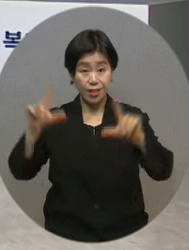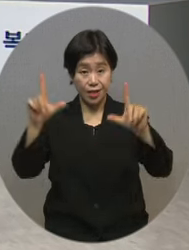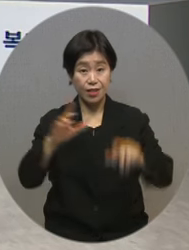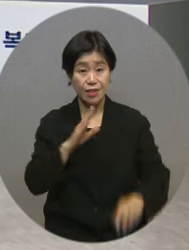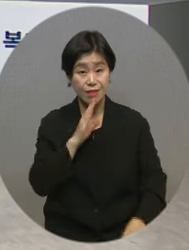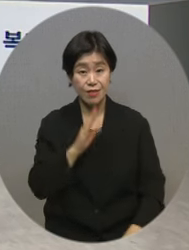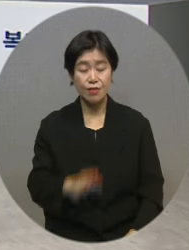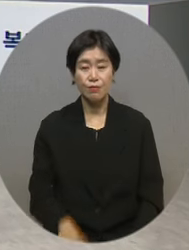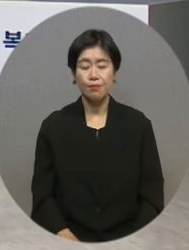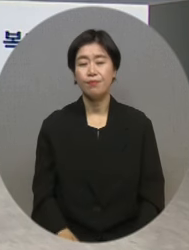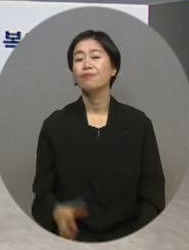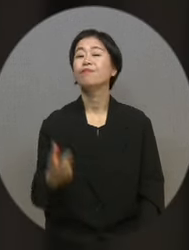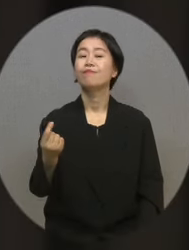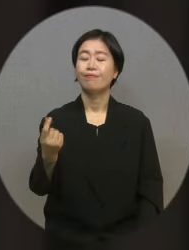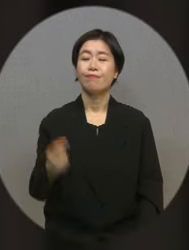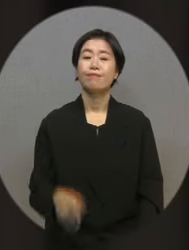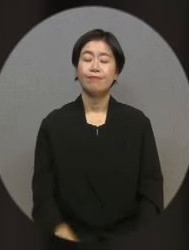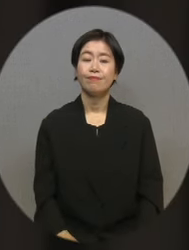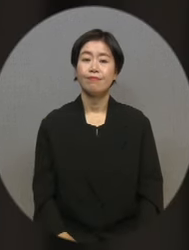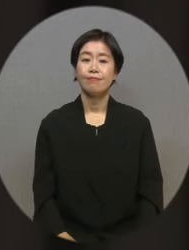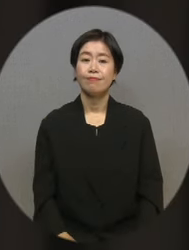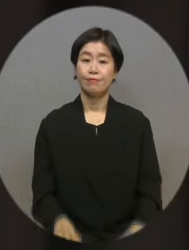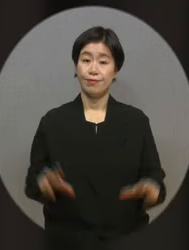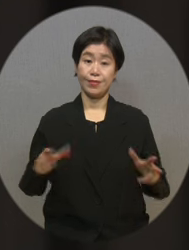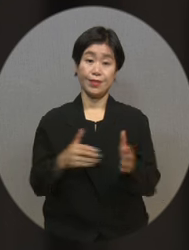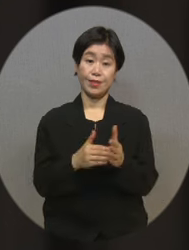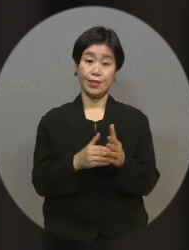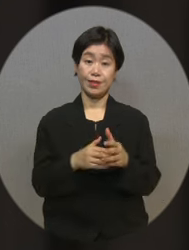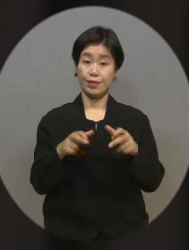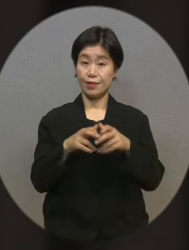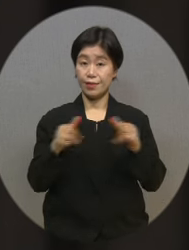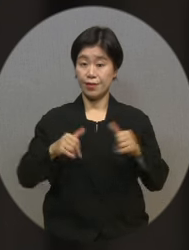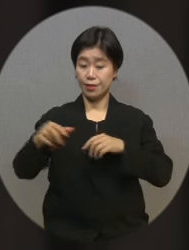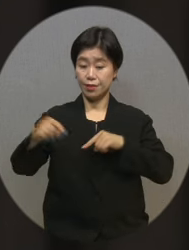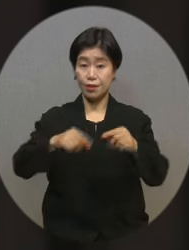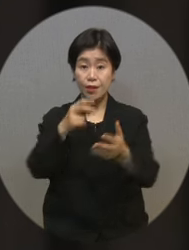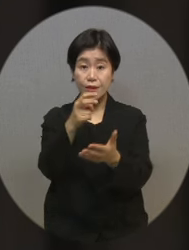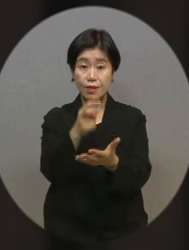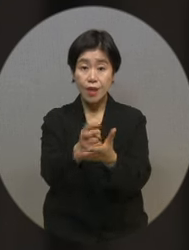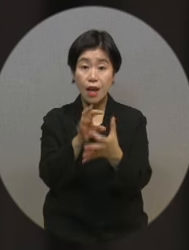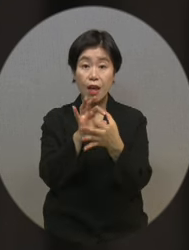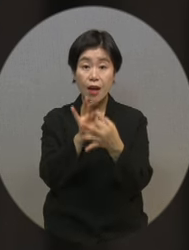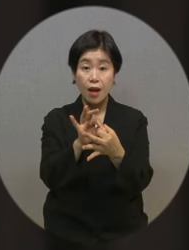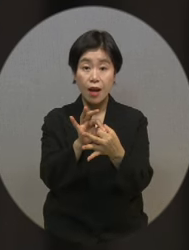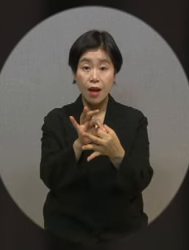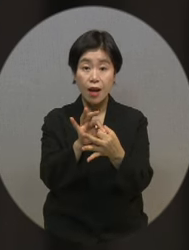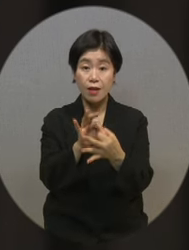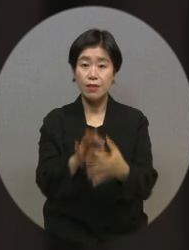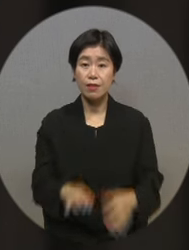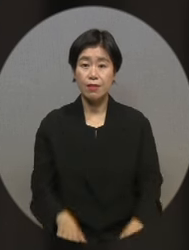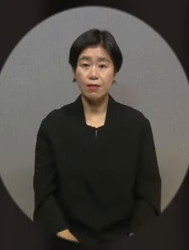장애인의 날이었죠. 그간에 이제 장애인 정책 관련해서는 이제